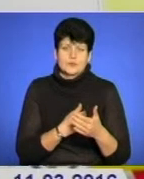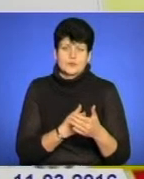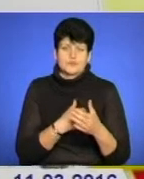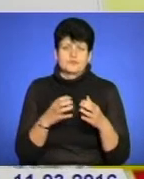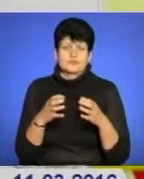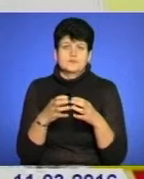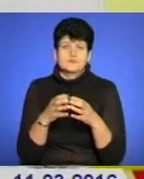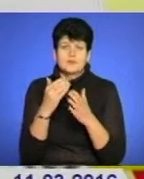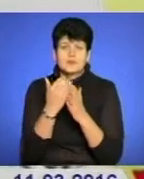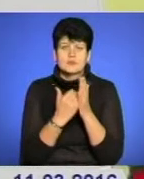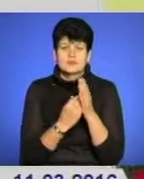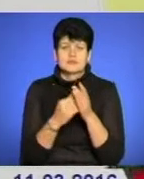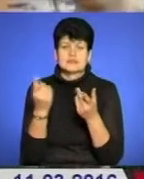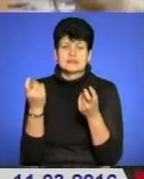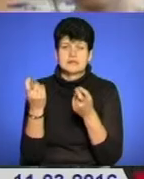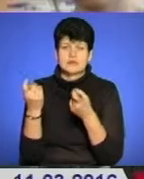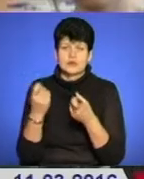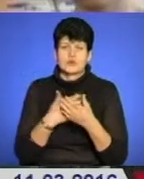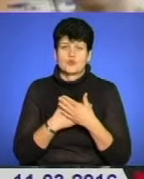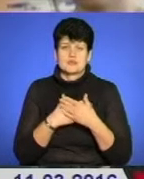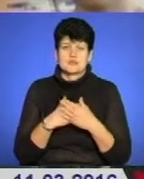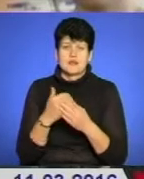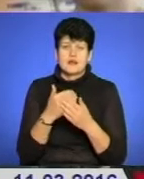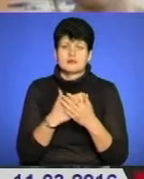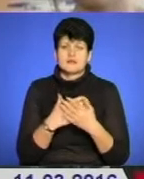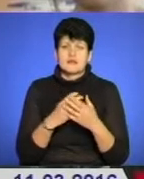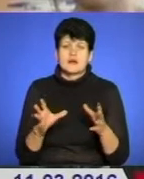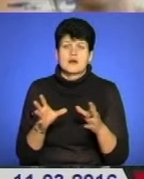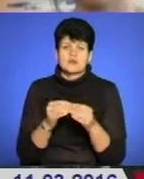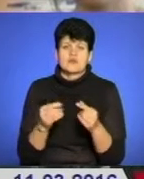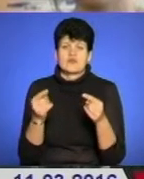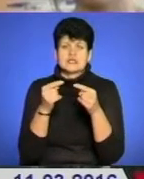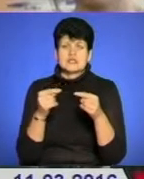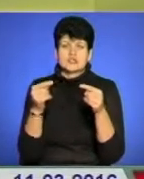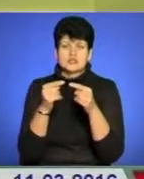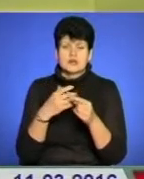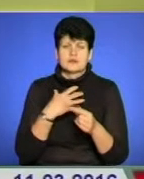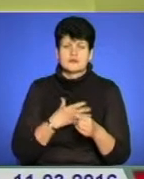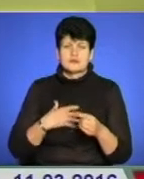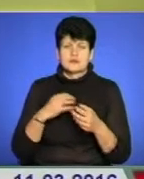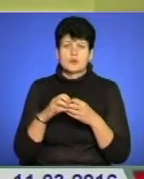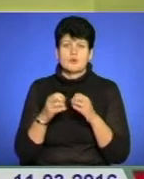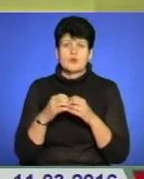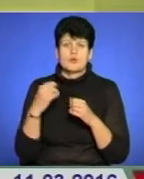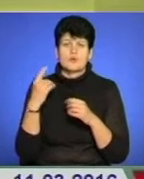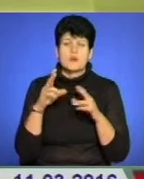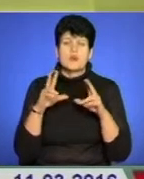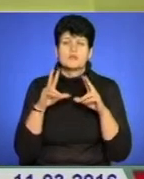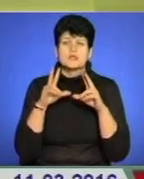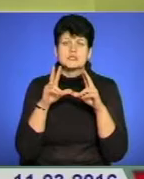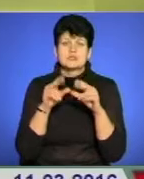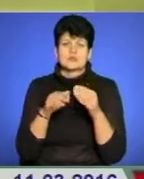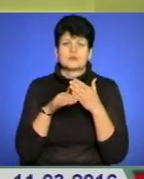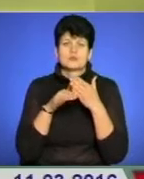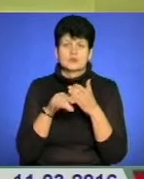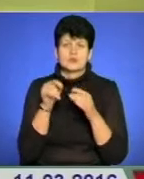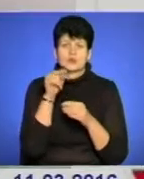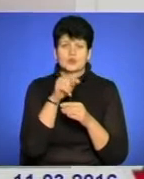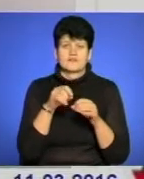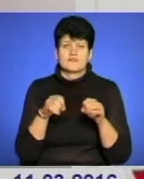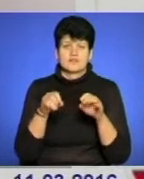програмою. Скликають громадських активістів, разом визначають найактуальніші проблеми області та обіцяють сприяти у їх